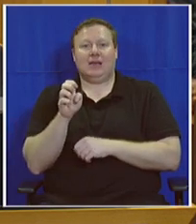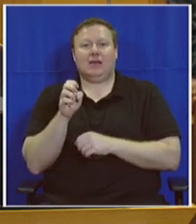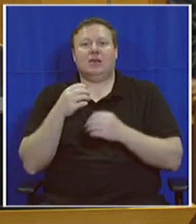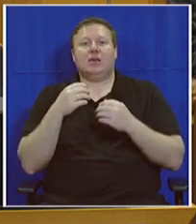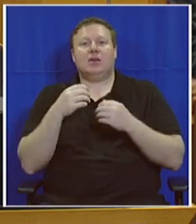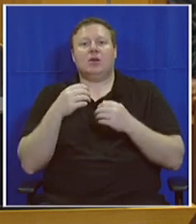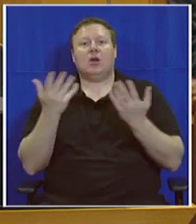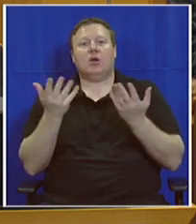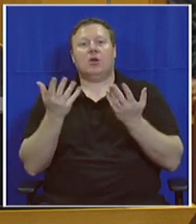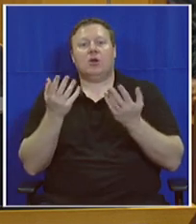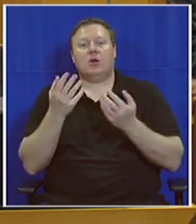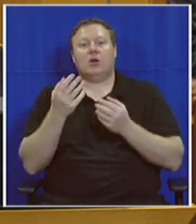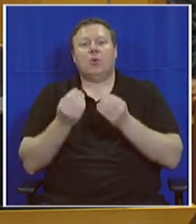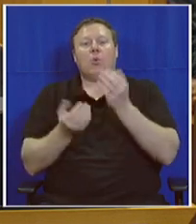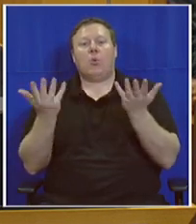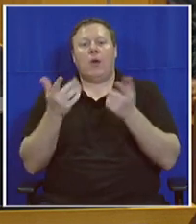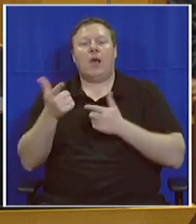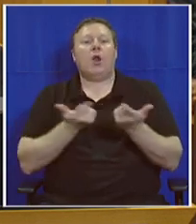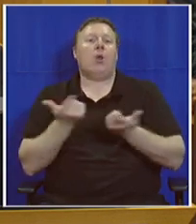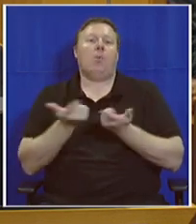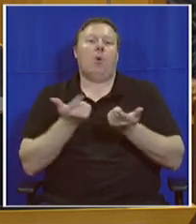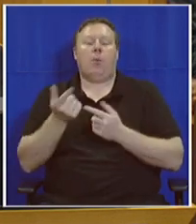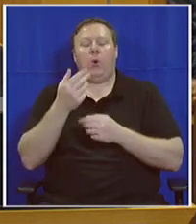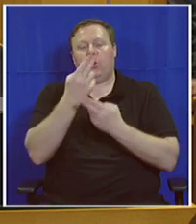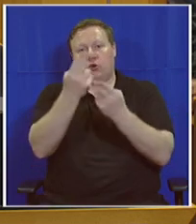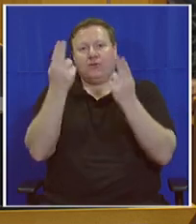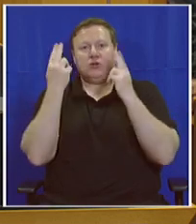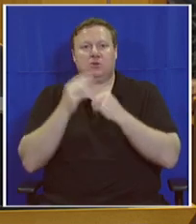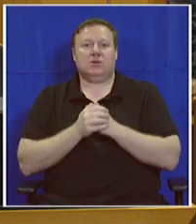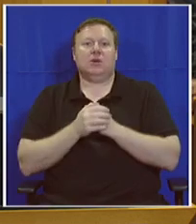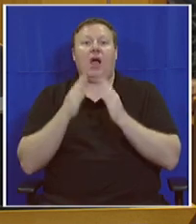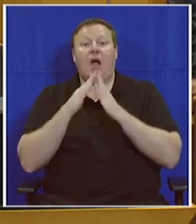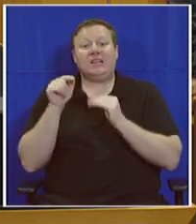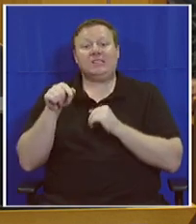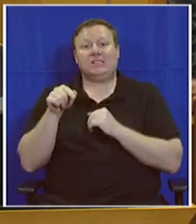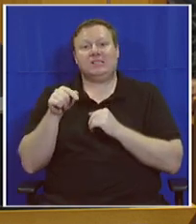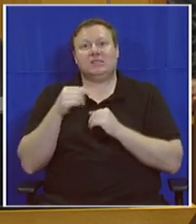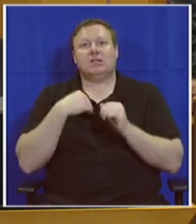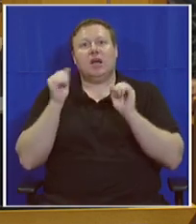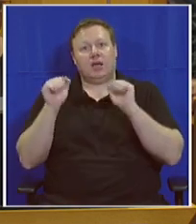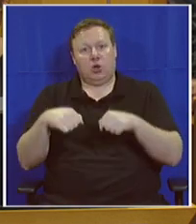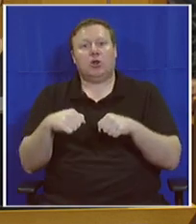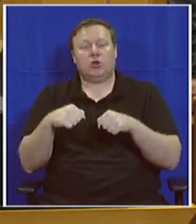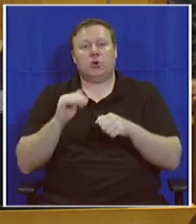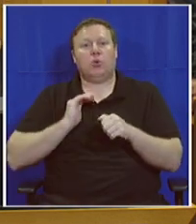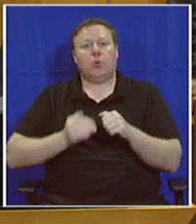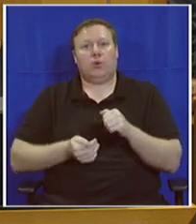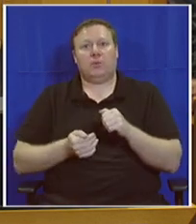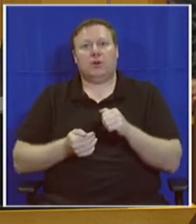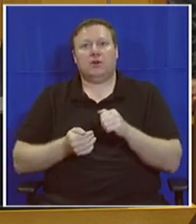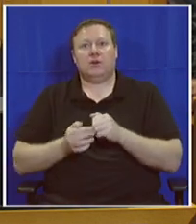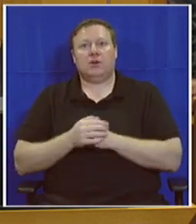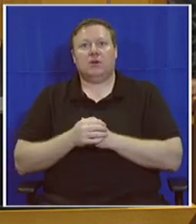ngolwesihlanu le ndlu mayiqonde into yokuba lenziwakazi ubv njengoko ubebizwa esaziwa ngolo